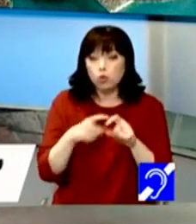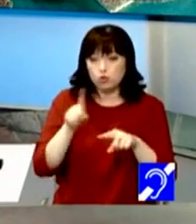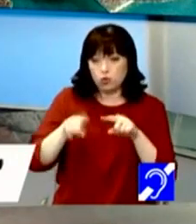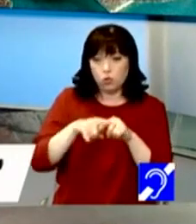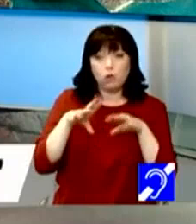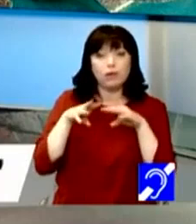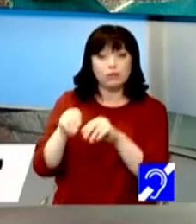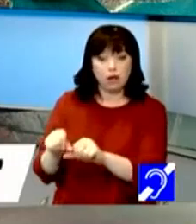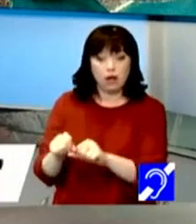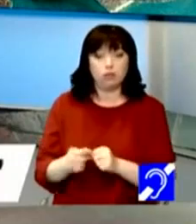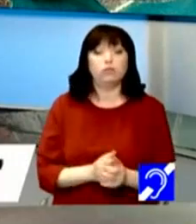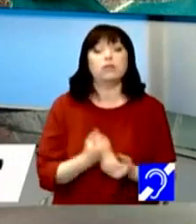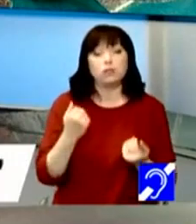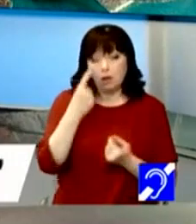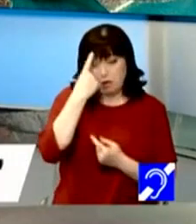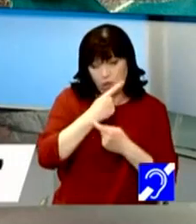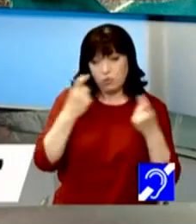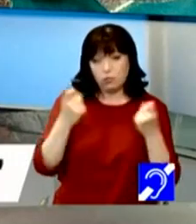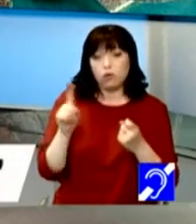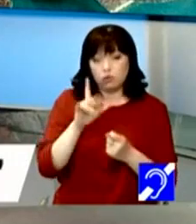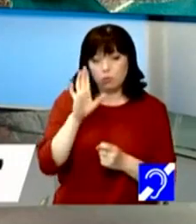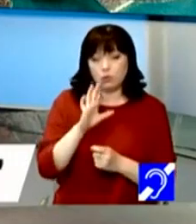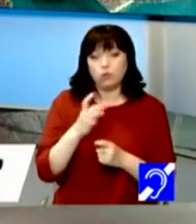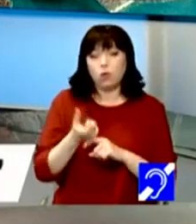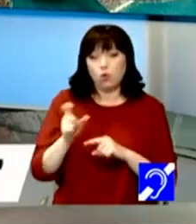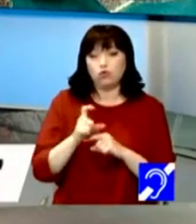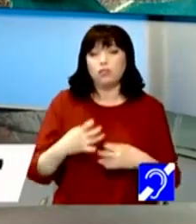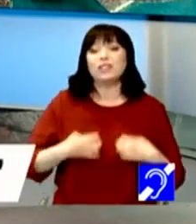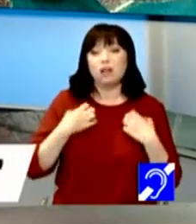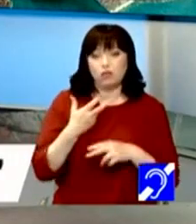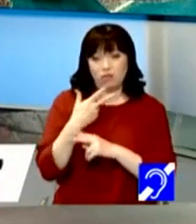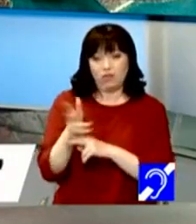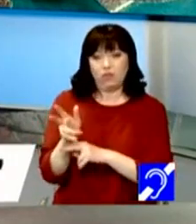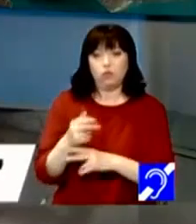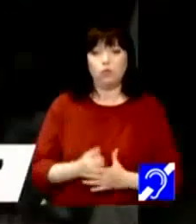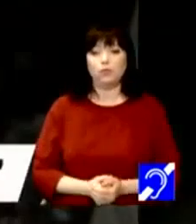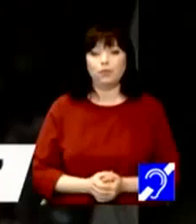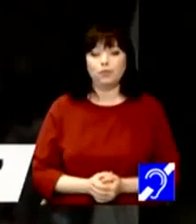terminate. Vă avertizăm că urmează imagini cu un puternic impact emoțional.